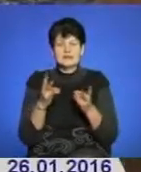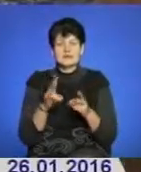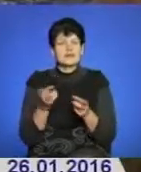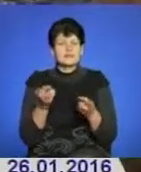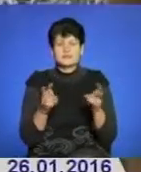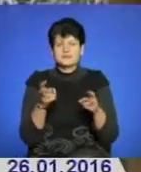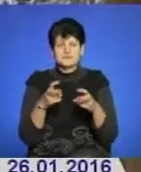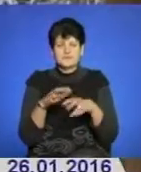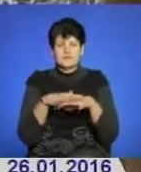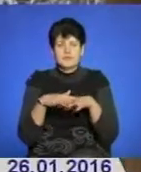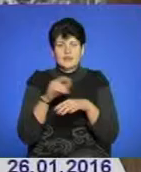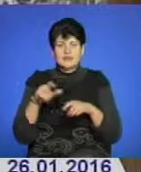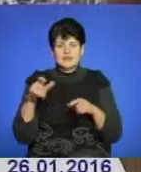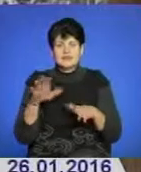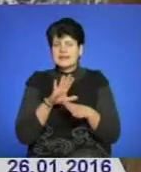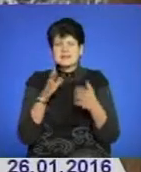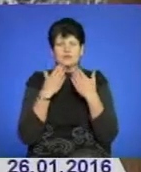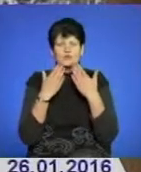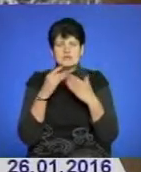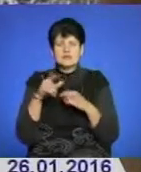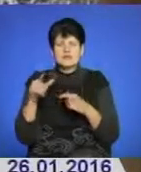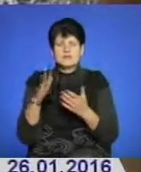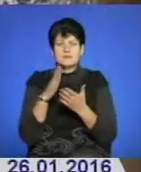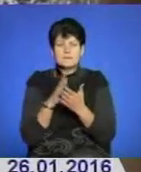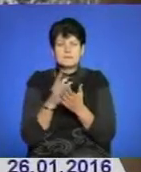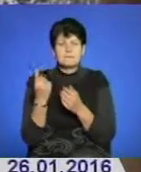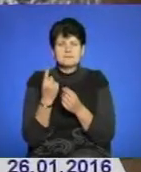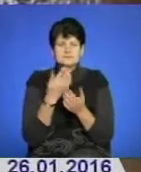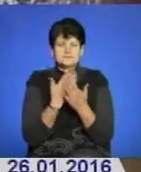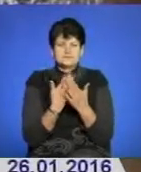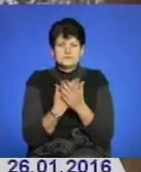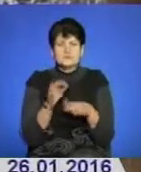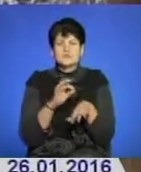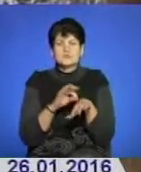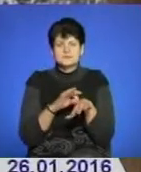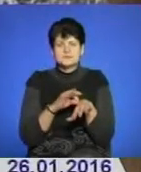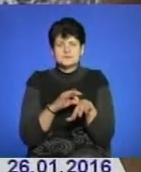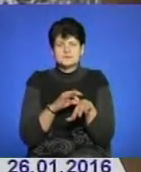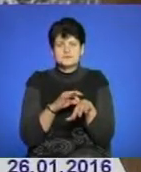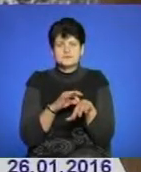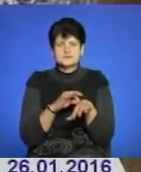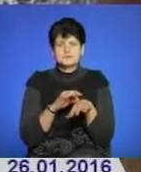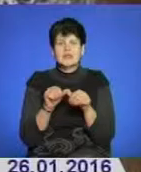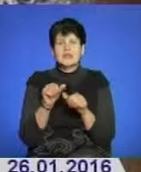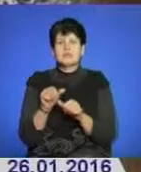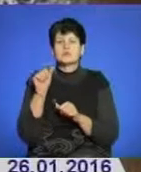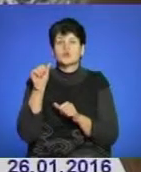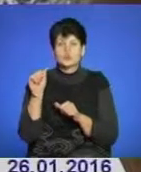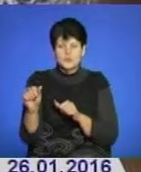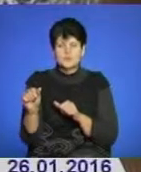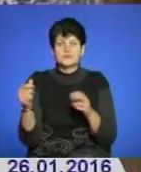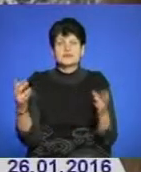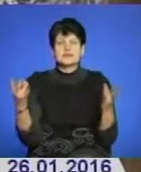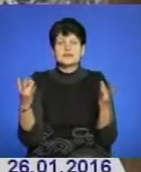скупчення людей, не спілкуватися з людьми, які мають хоча б перші ознаки захворювання. Крім того, треба